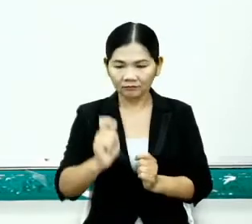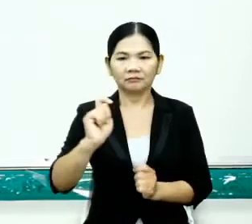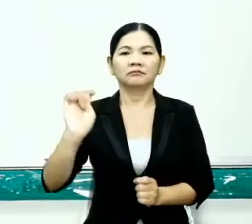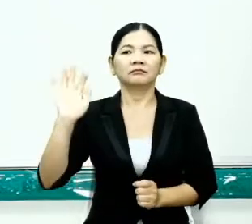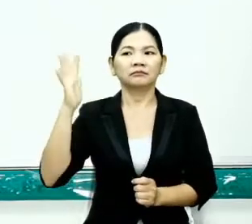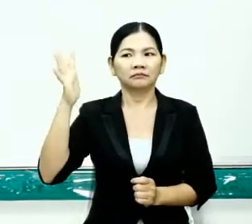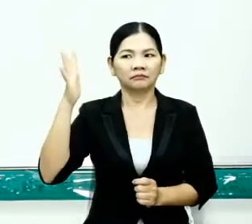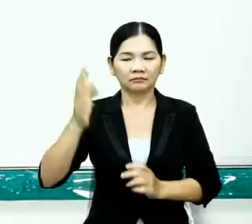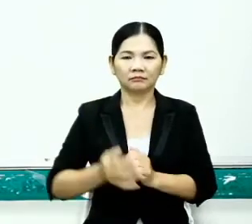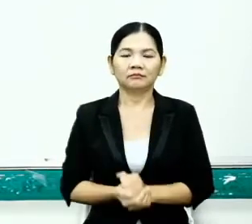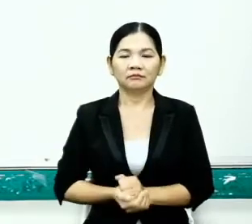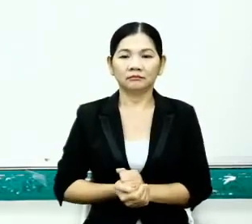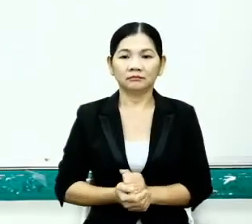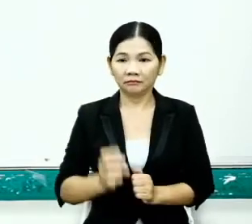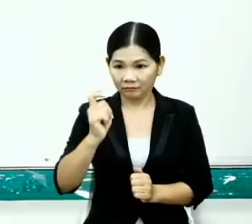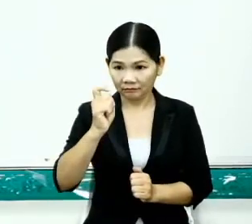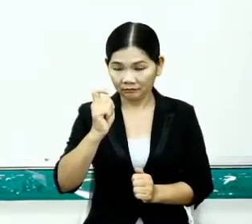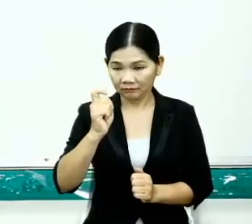ខំ